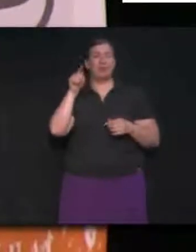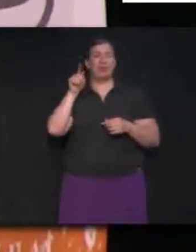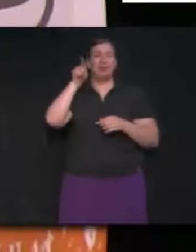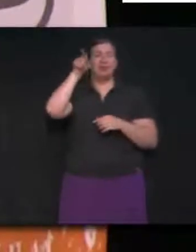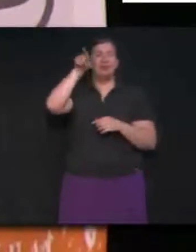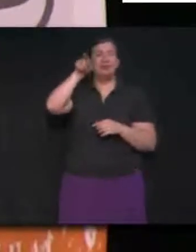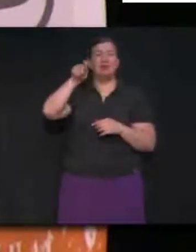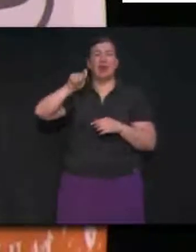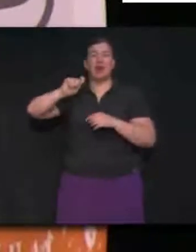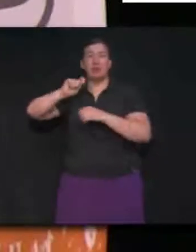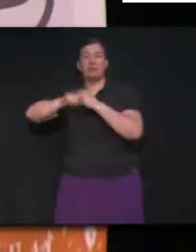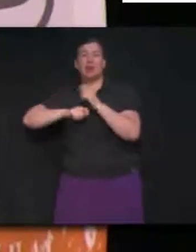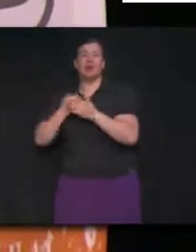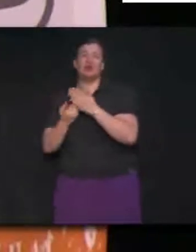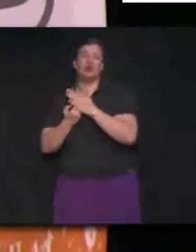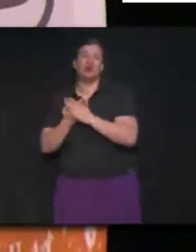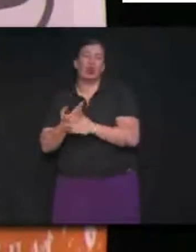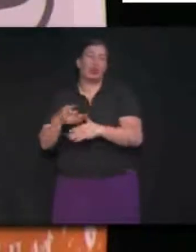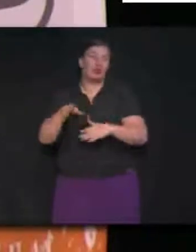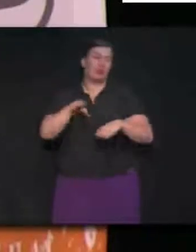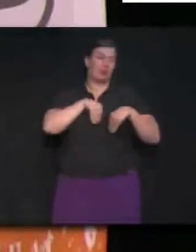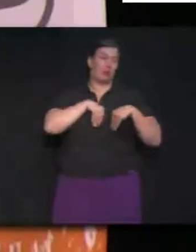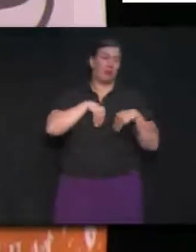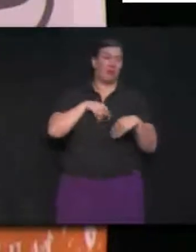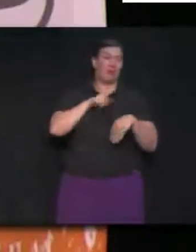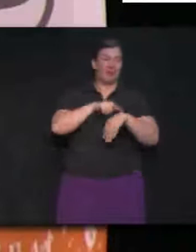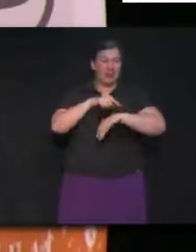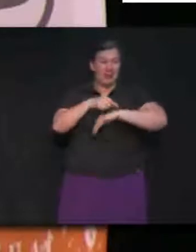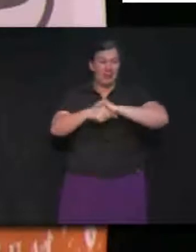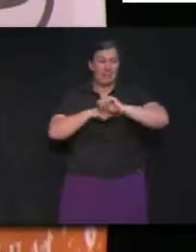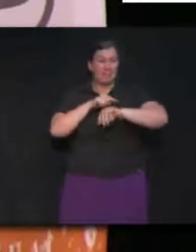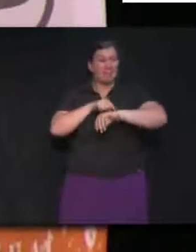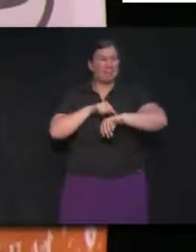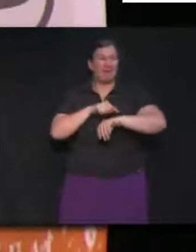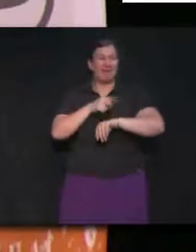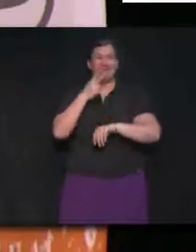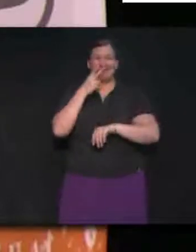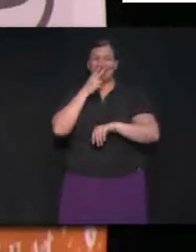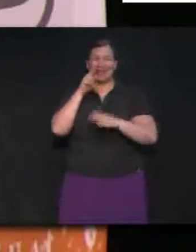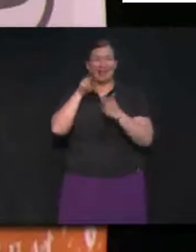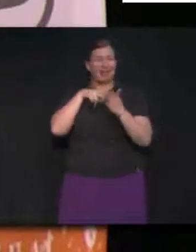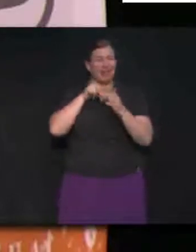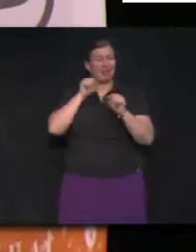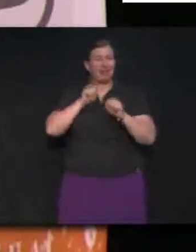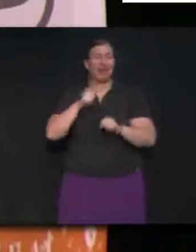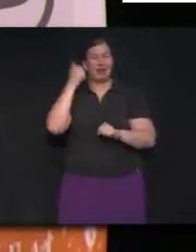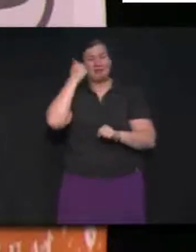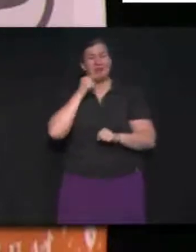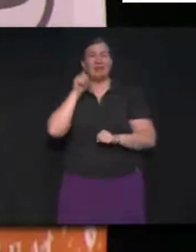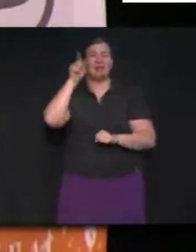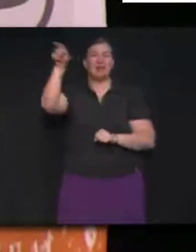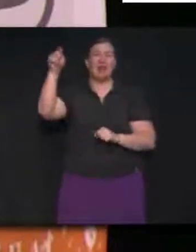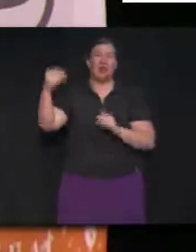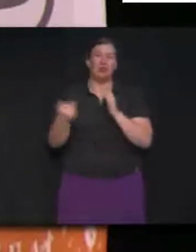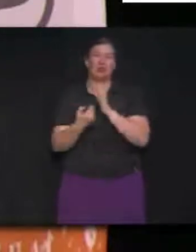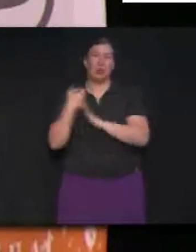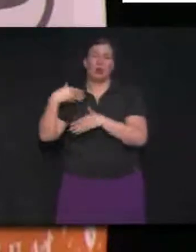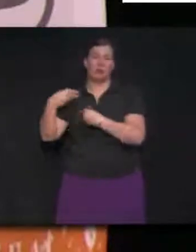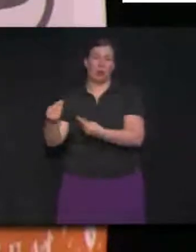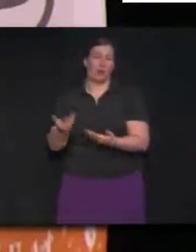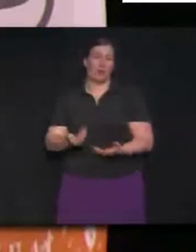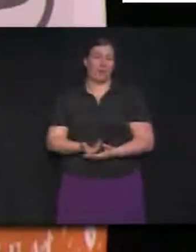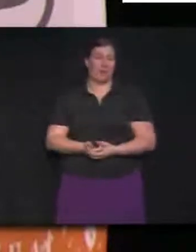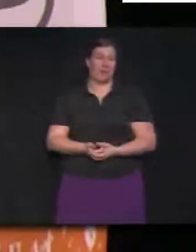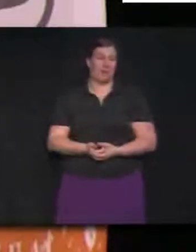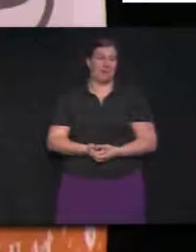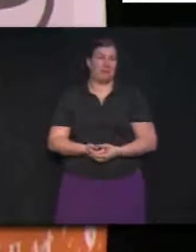neues falls euer Bändchen unleserlich geworden ist geht zur Akkreditierung holt euch ein neues und